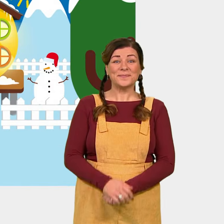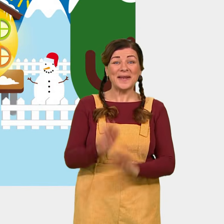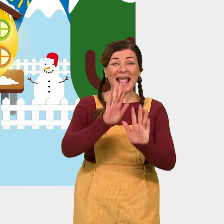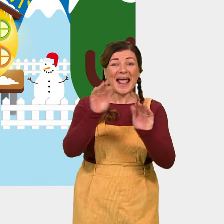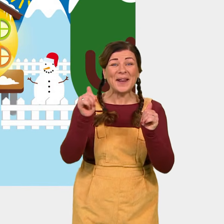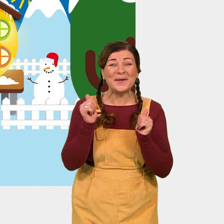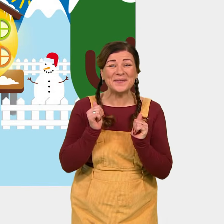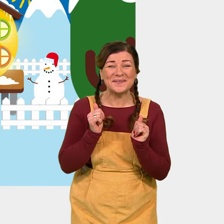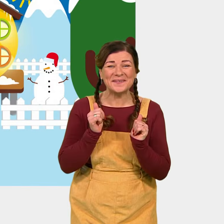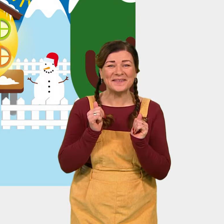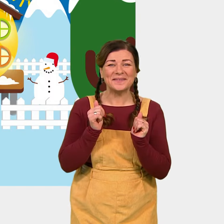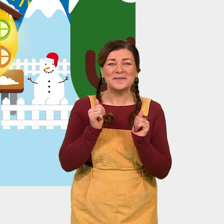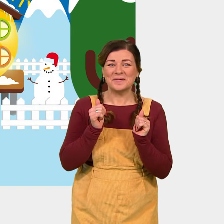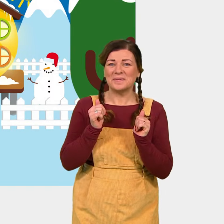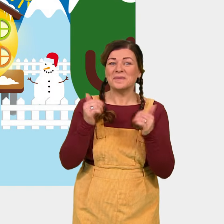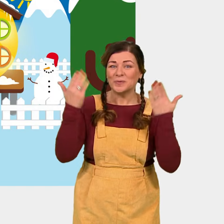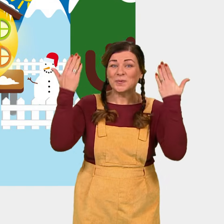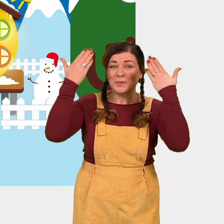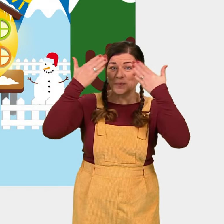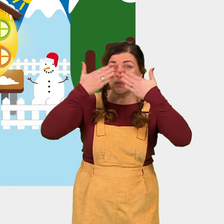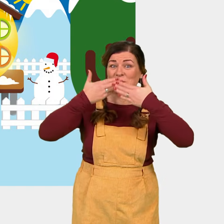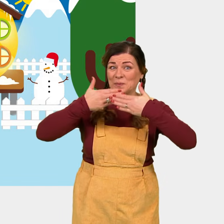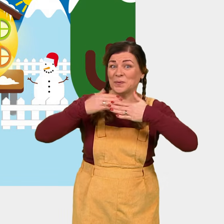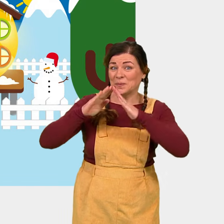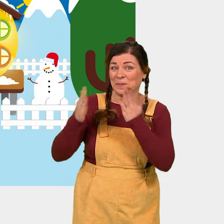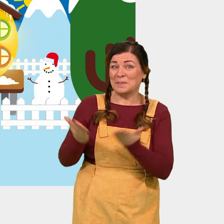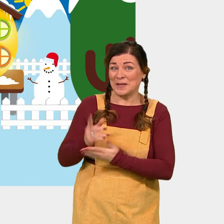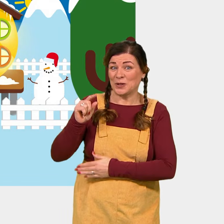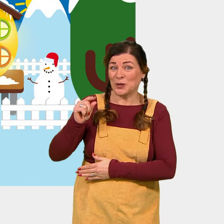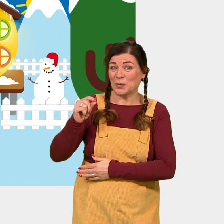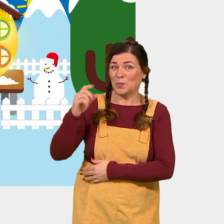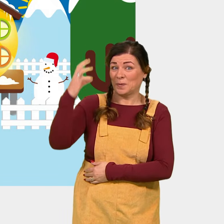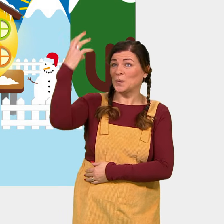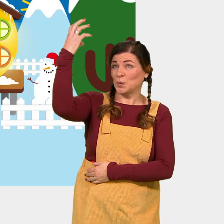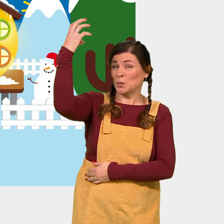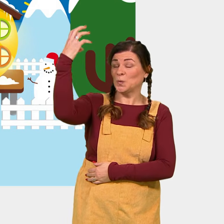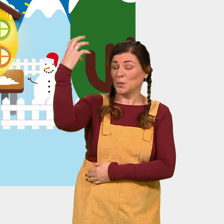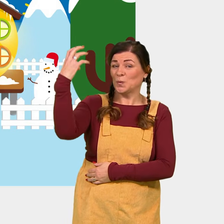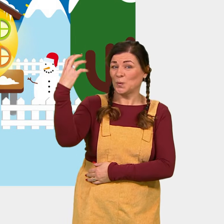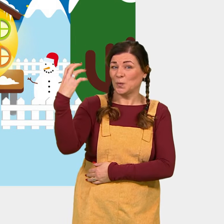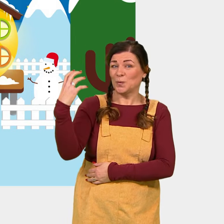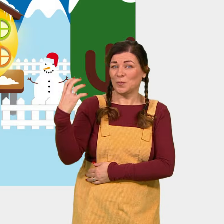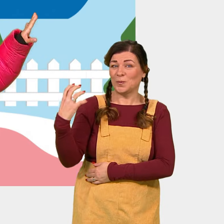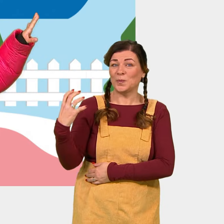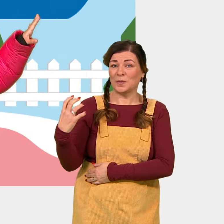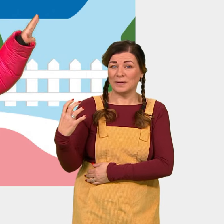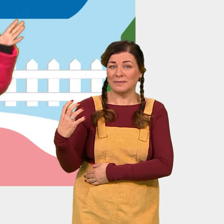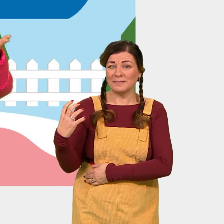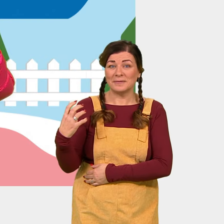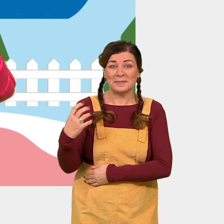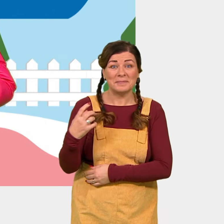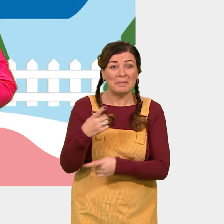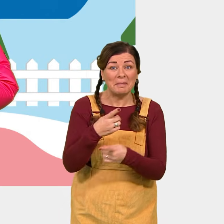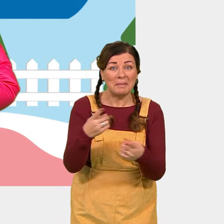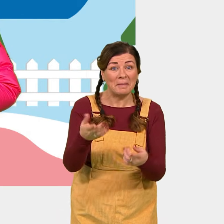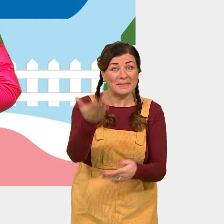Helo bawb, mae'n dechrau nosi ym Mae'r cyw. Mae'r haul yn suddo i'w wely. Felly,